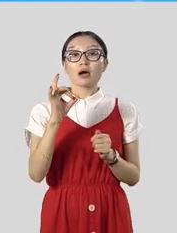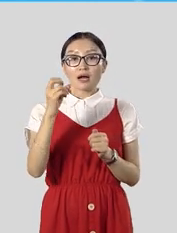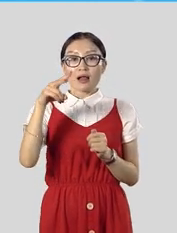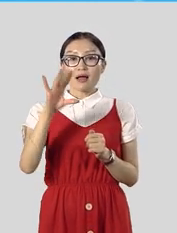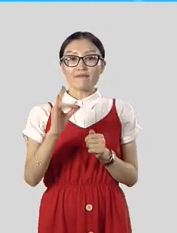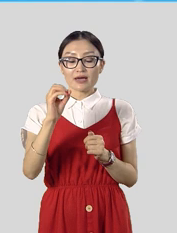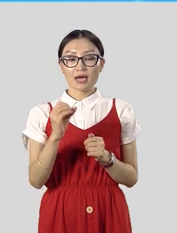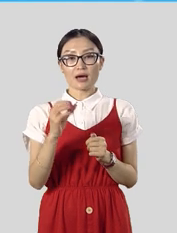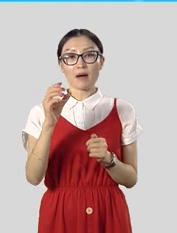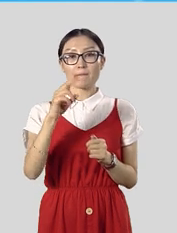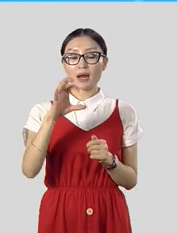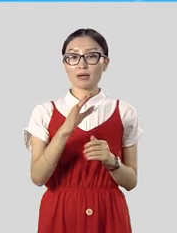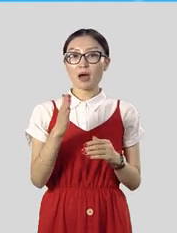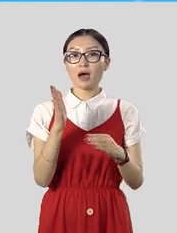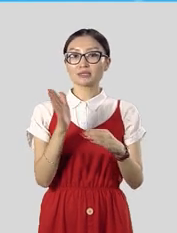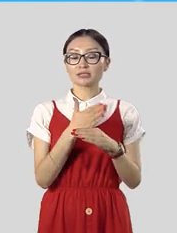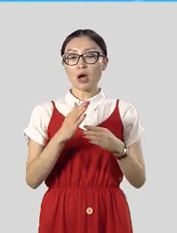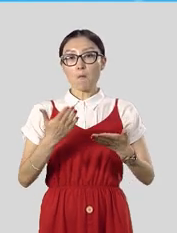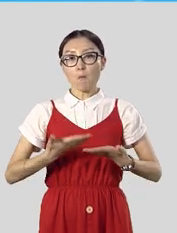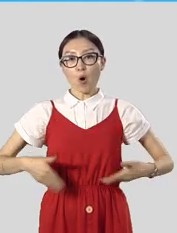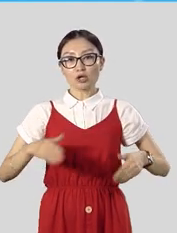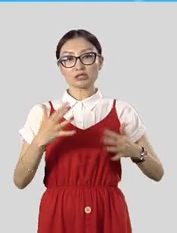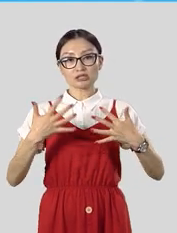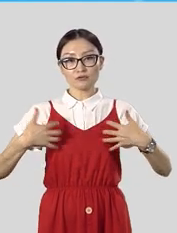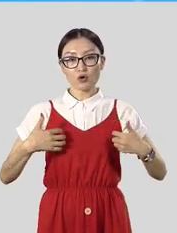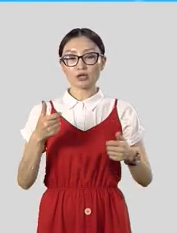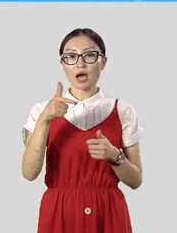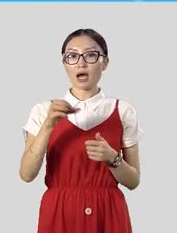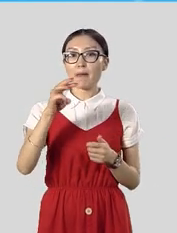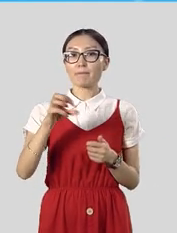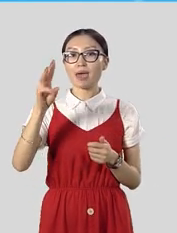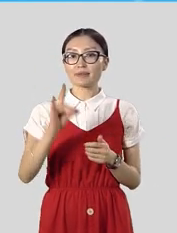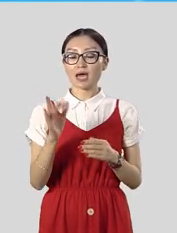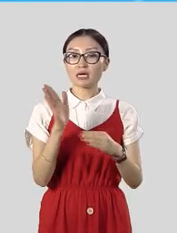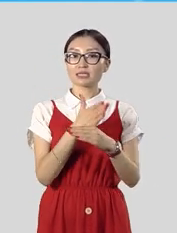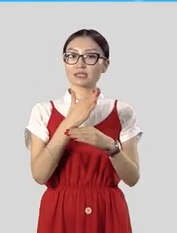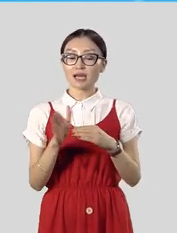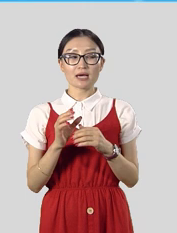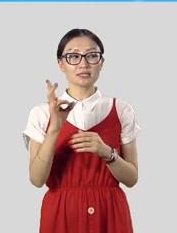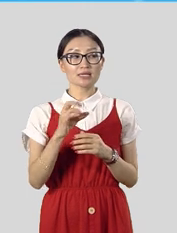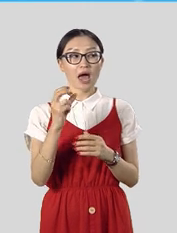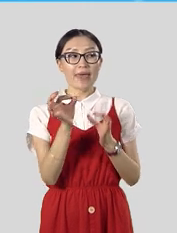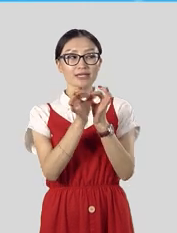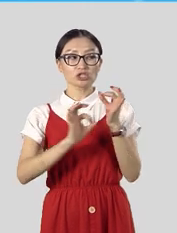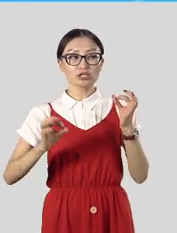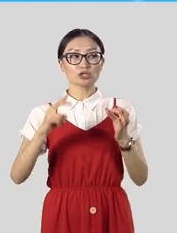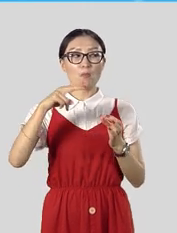– раздельнополые животные. Гаметы у них развиваются на перегородках кишечной